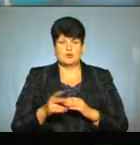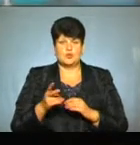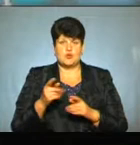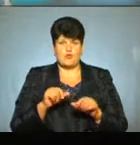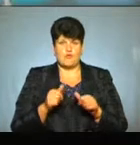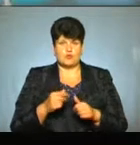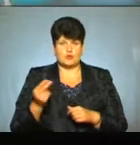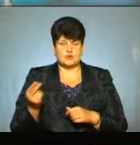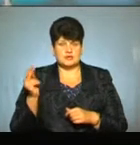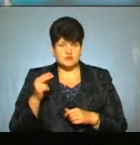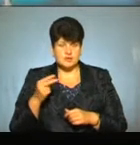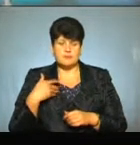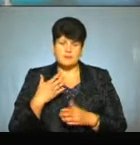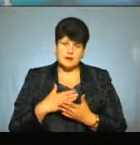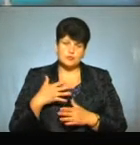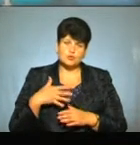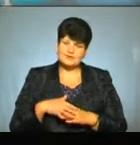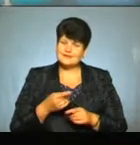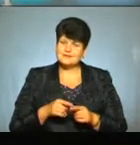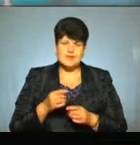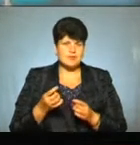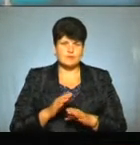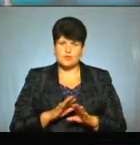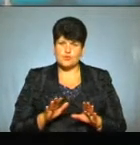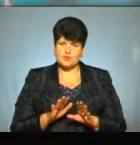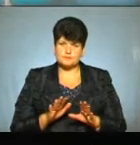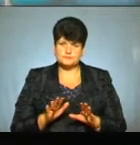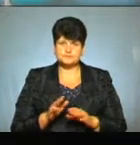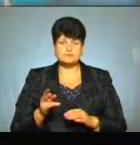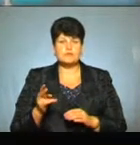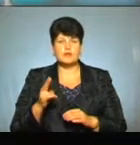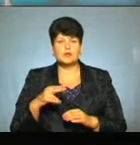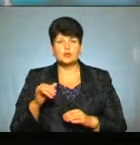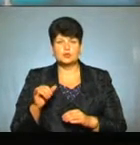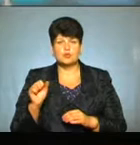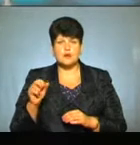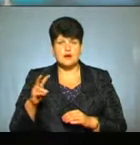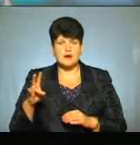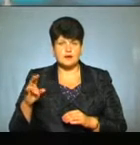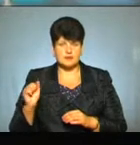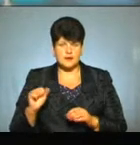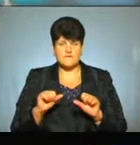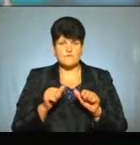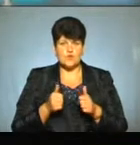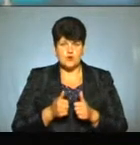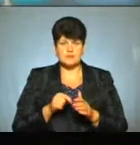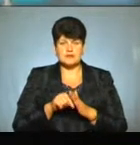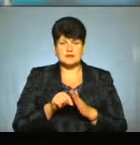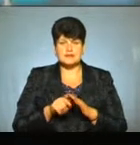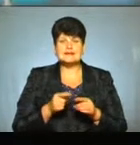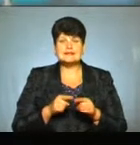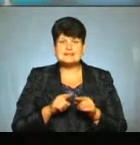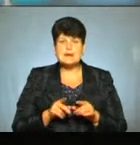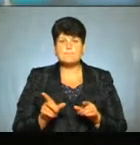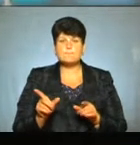форму навчання. Маємо розуміти, що це не так просто, бо дуальна форма, коли ми чуємо, і її пояснення, це